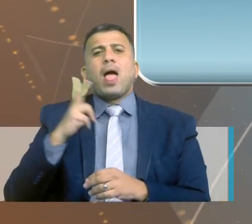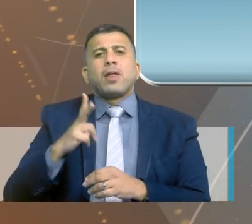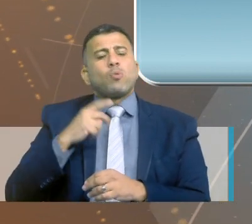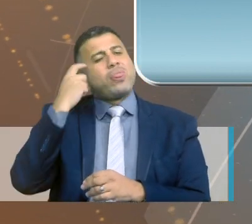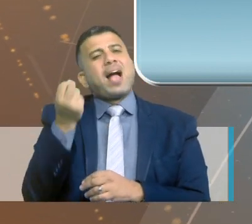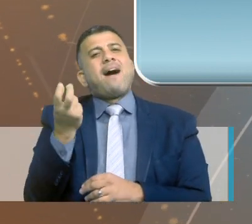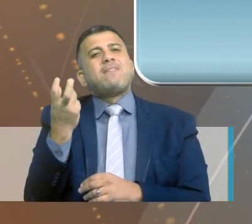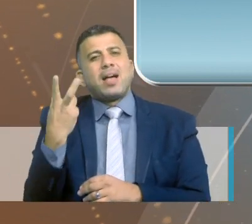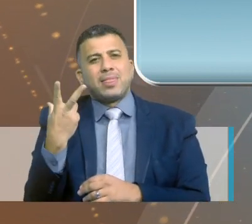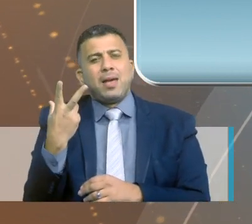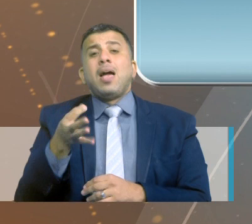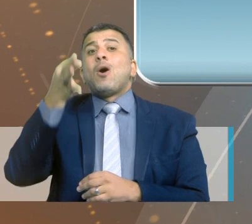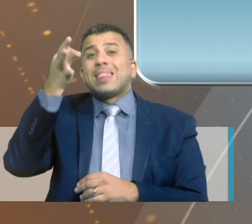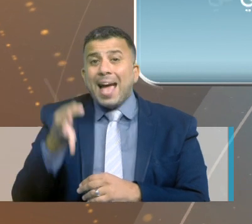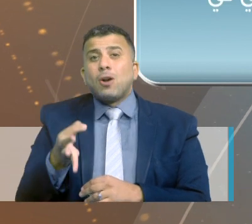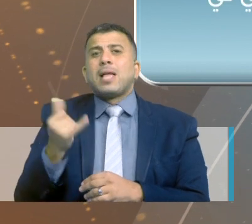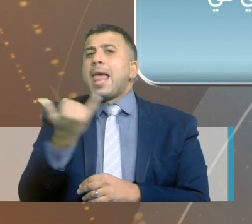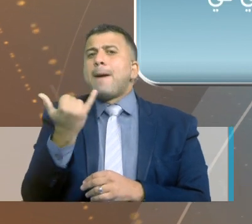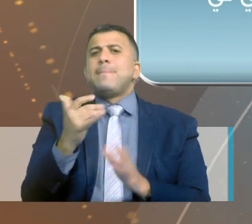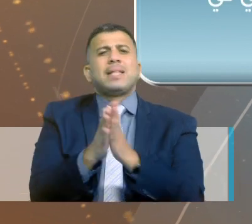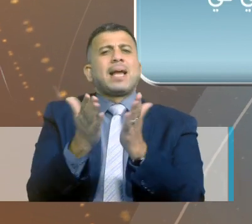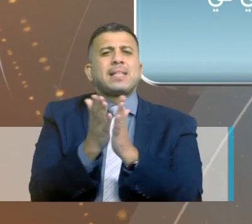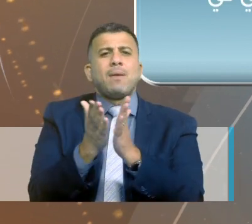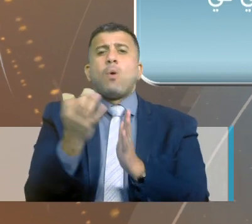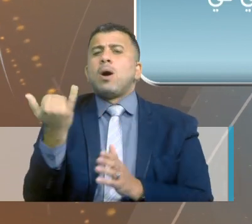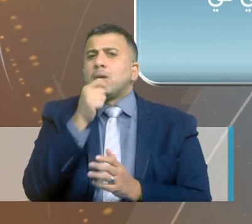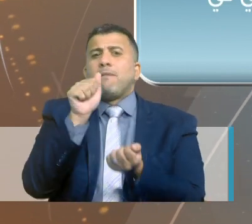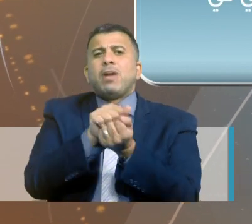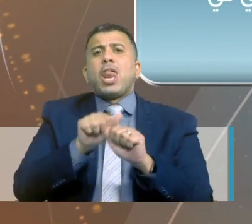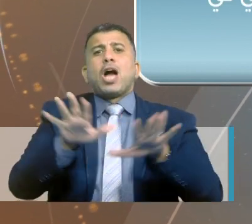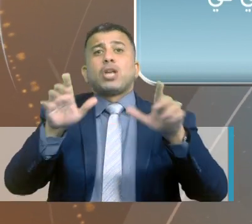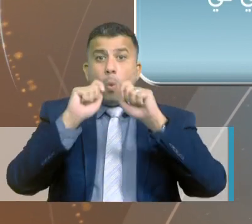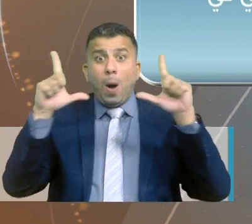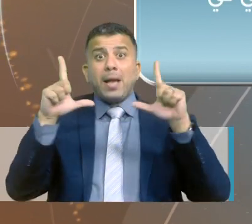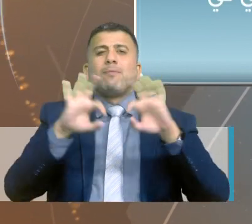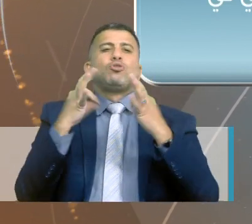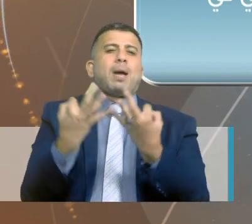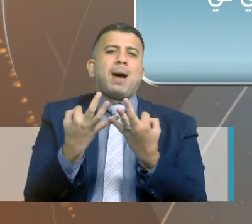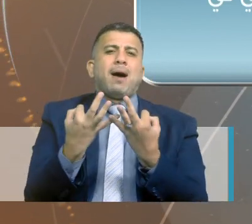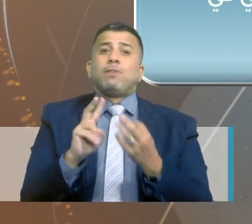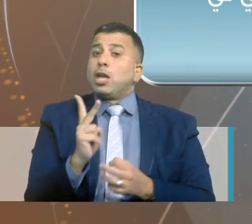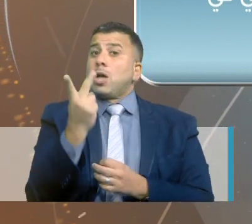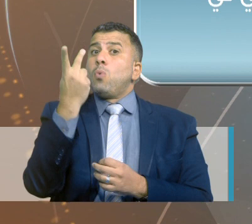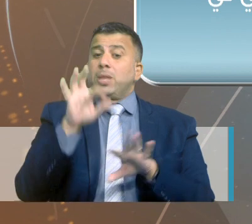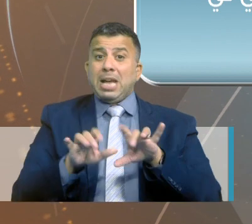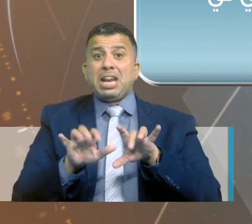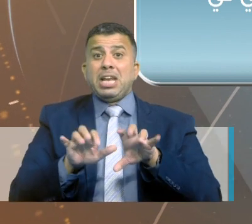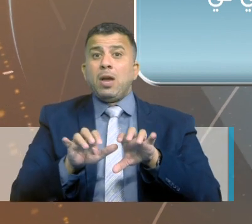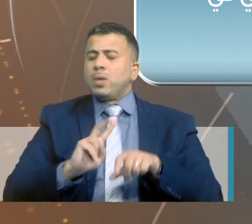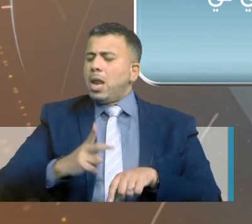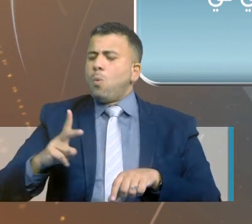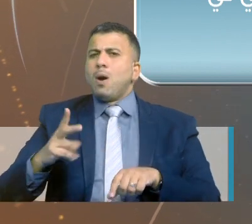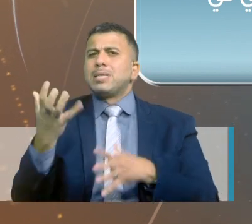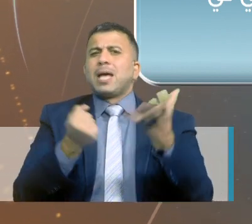الشعوب والحضاره والثقافات والتاكيد على اهميه الكتاب واثره في نشر الوعي في المجتمع في ظل تطور